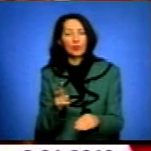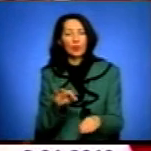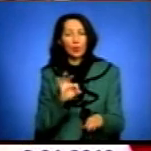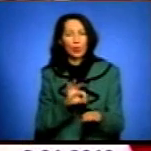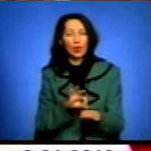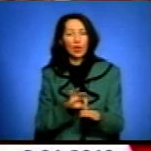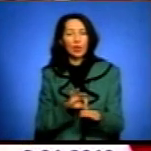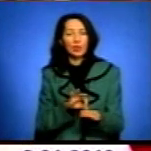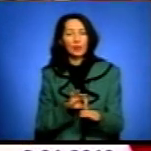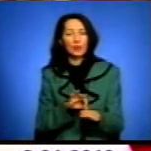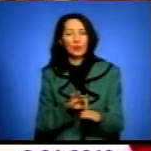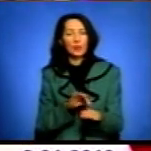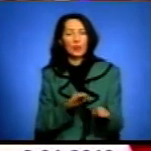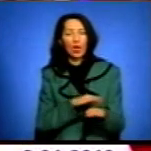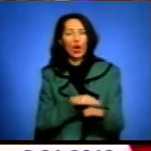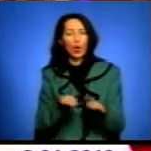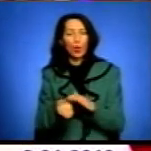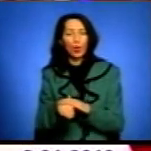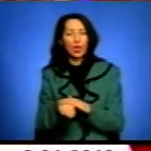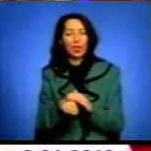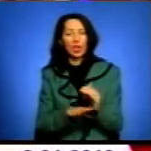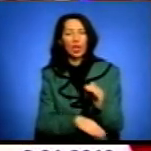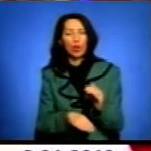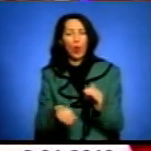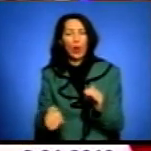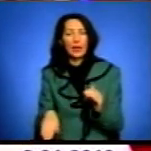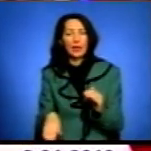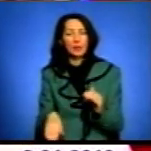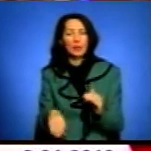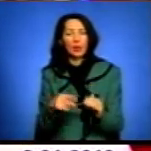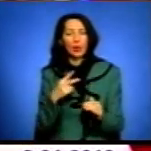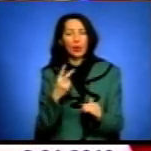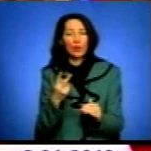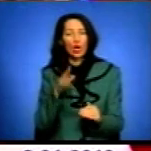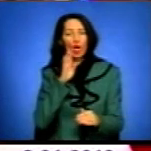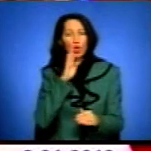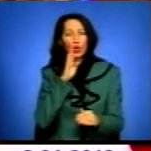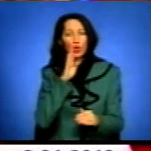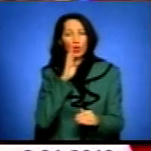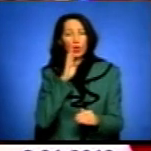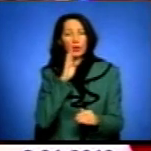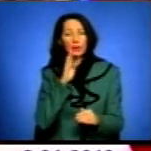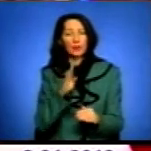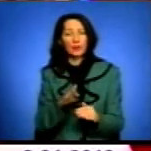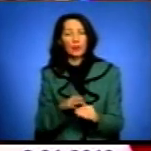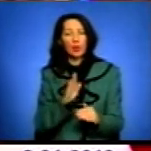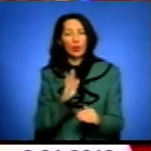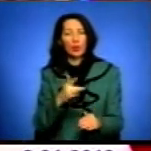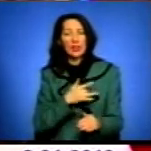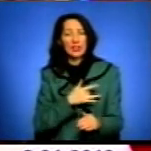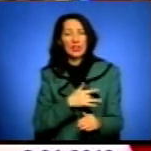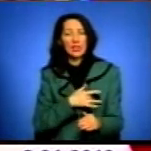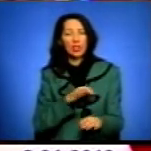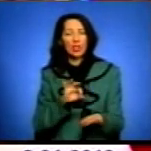боліли руки, ноги, у двох жіночок були сердечні